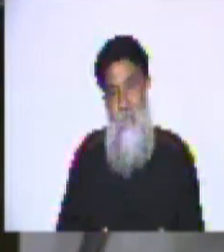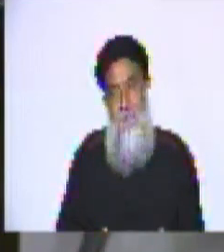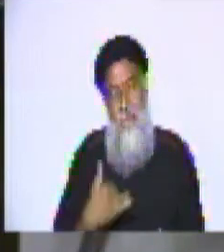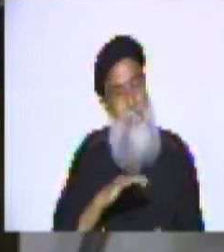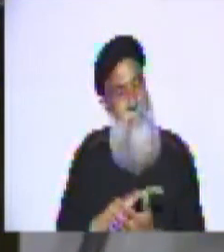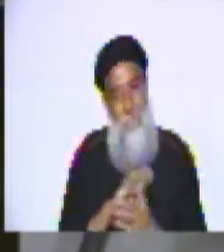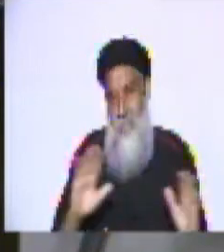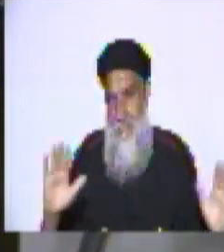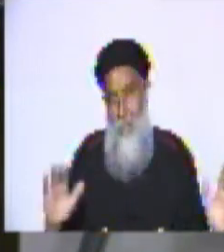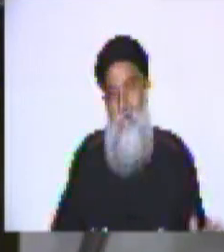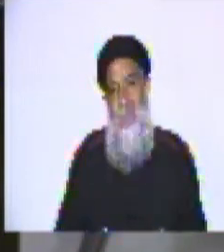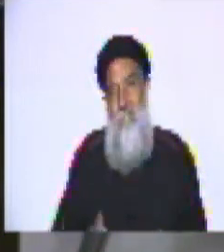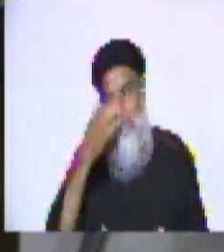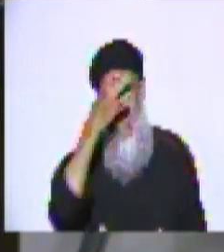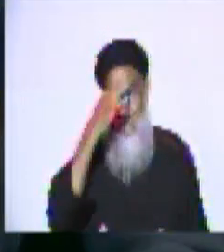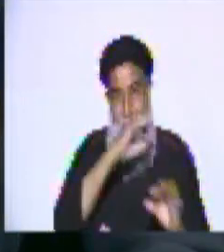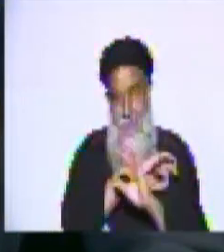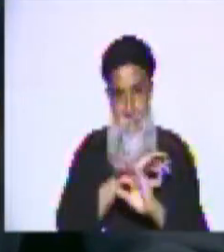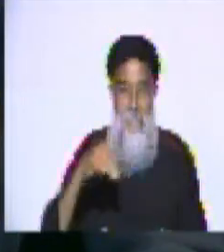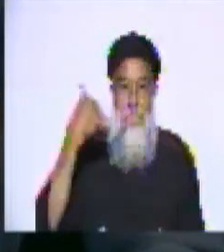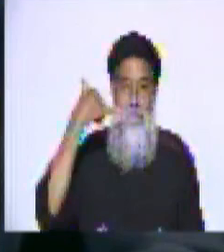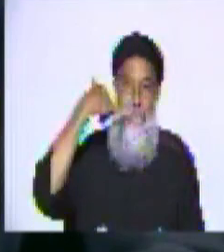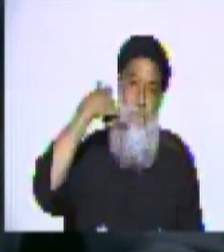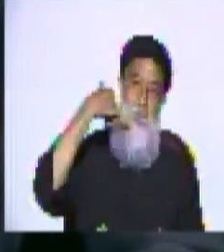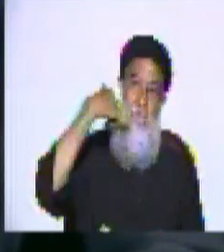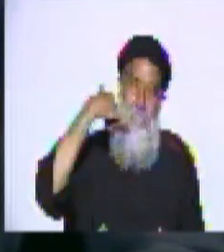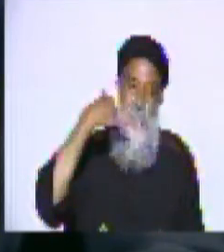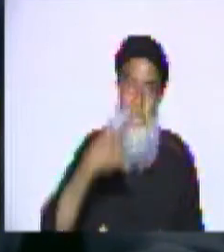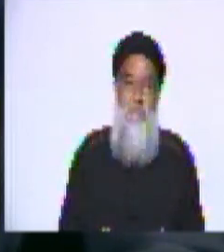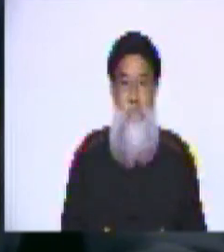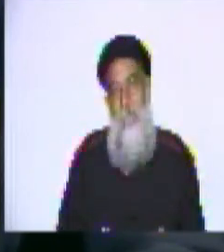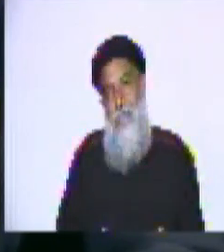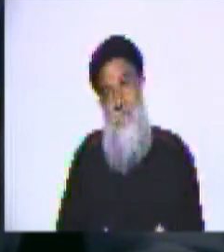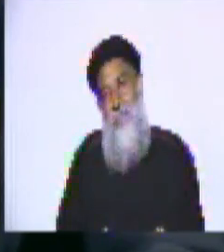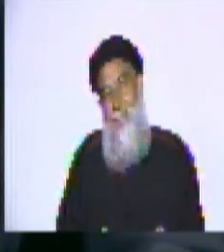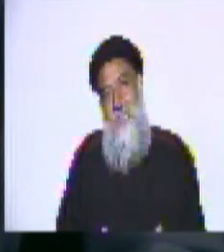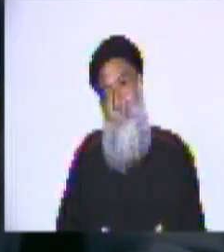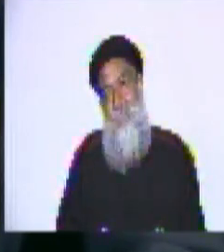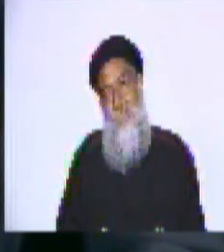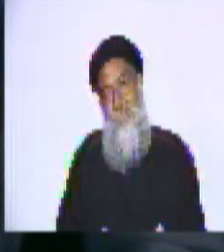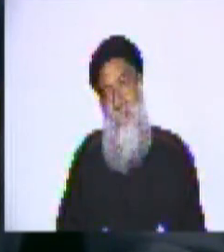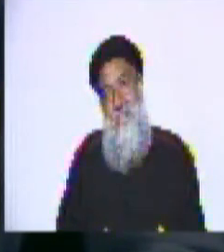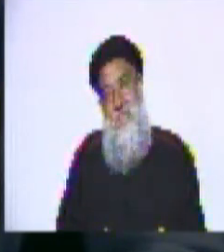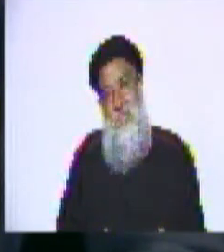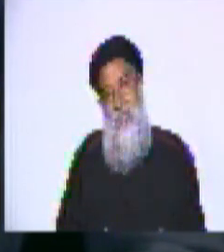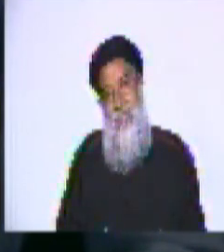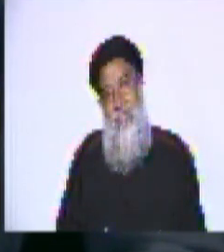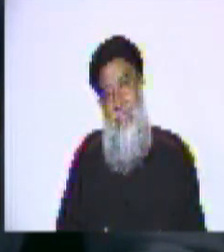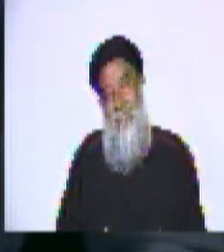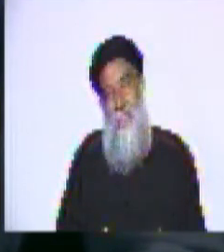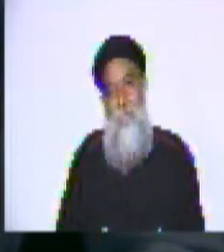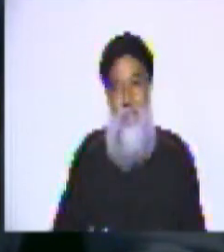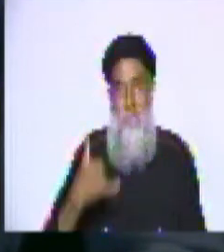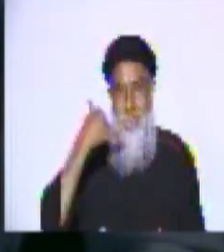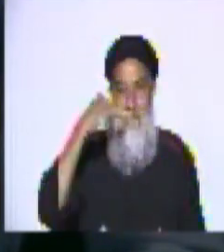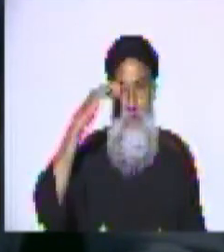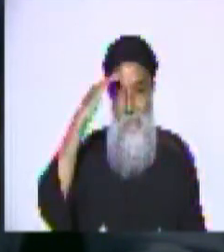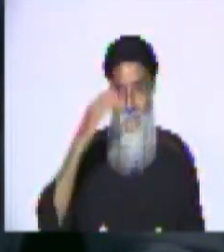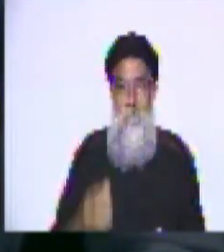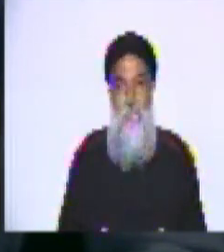مشكلة يعني. ألف سلامة عليك. معانا أستاذ ماهر. ألو، اتفضل بسؤالك. معاك سيدنا،